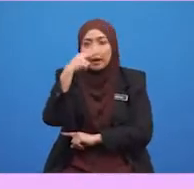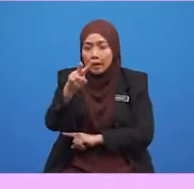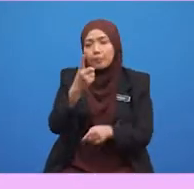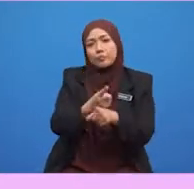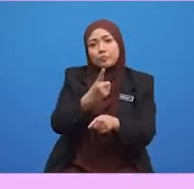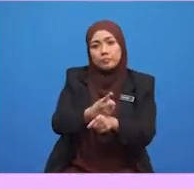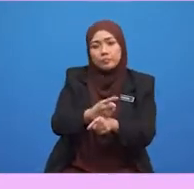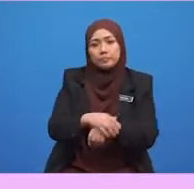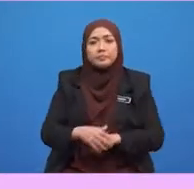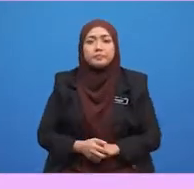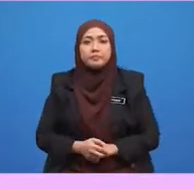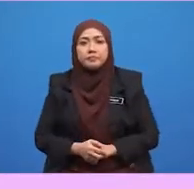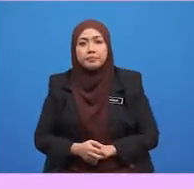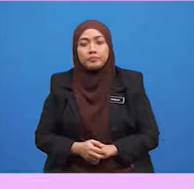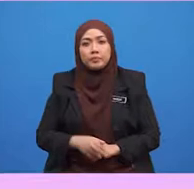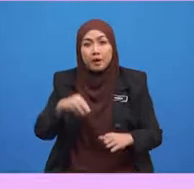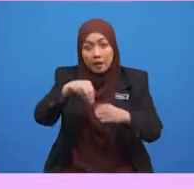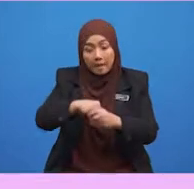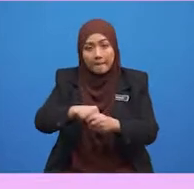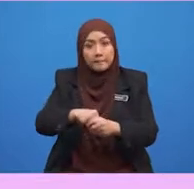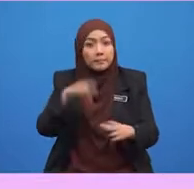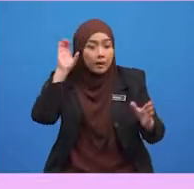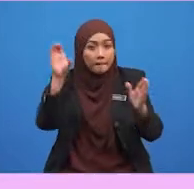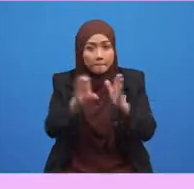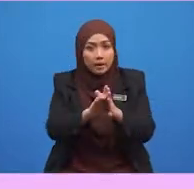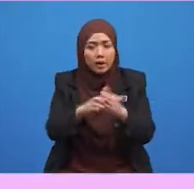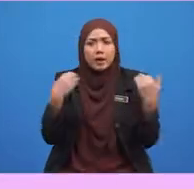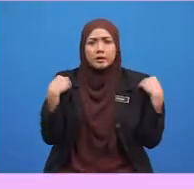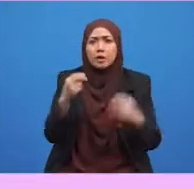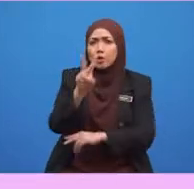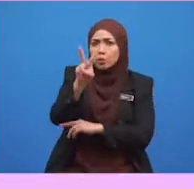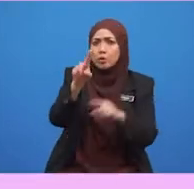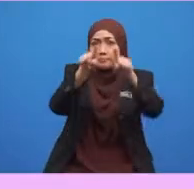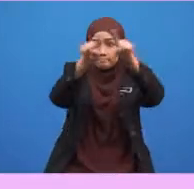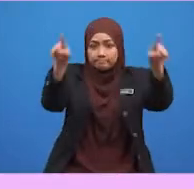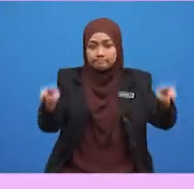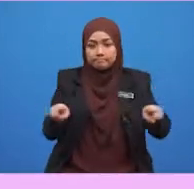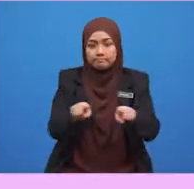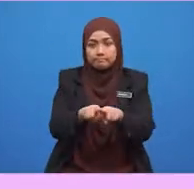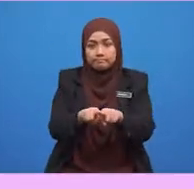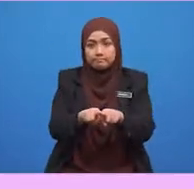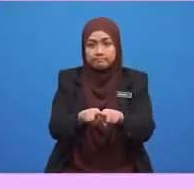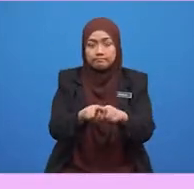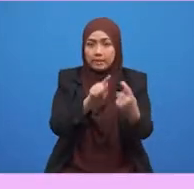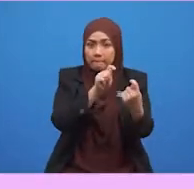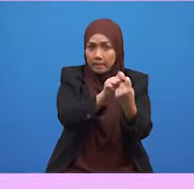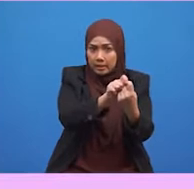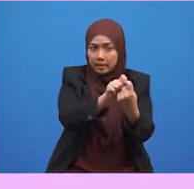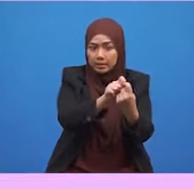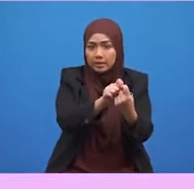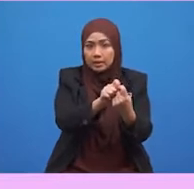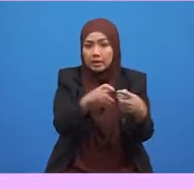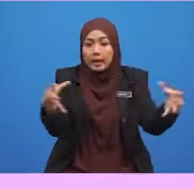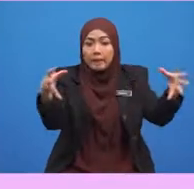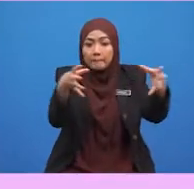perhatikan. Dalam rajah terdapat dua segi empat tepat yang digabungkan iaitu segi